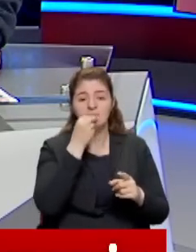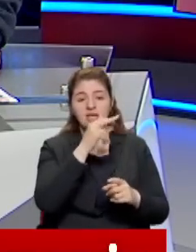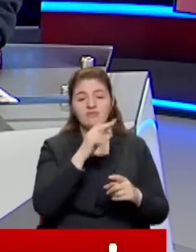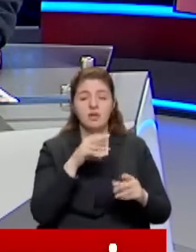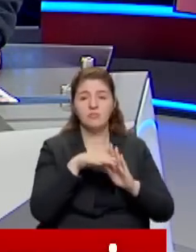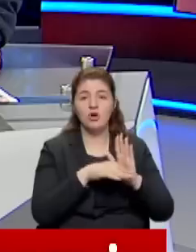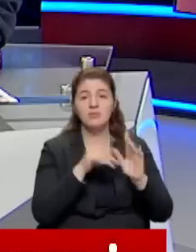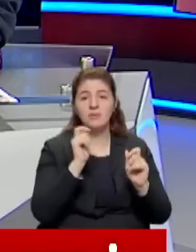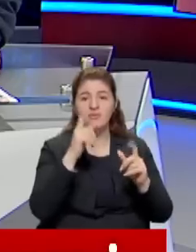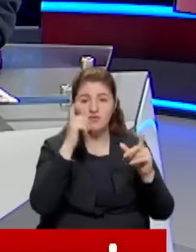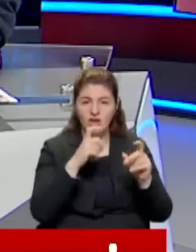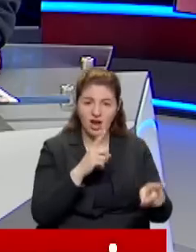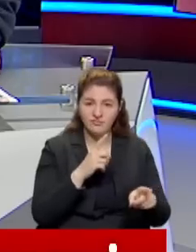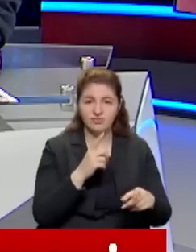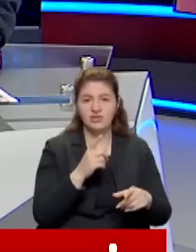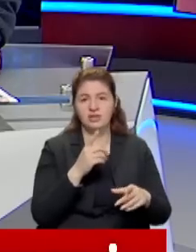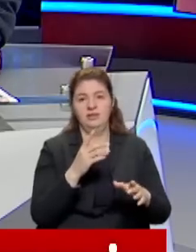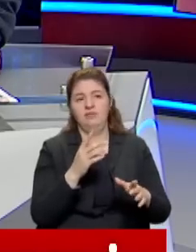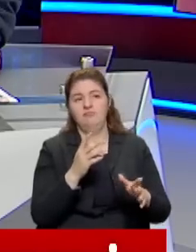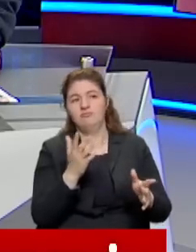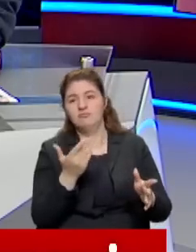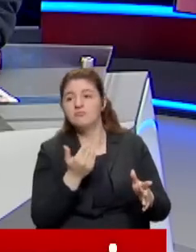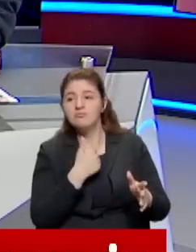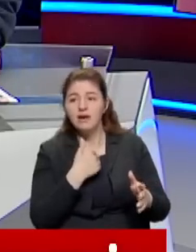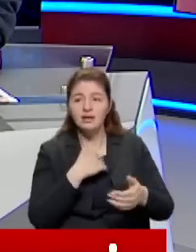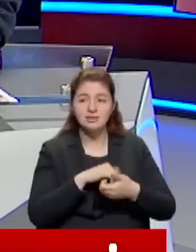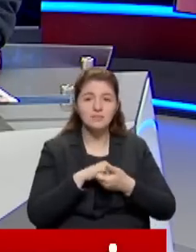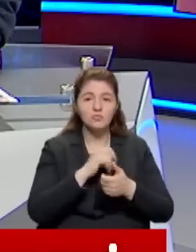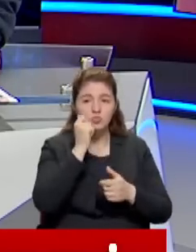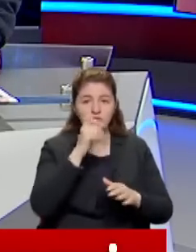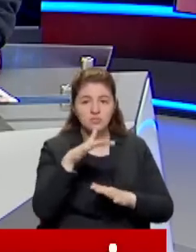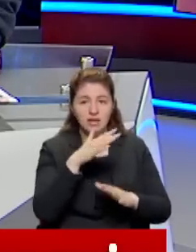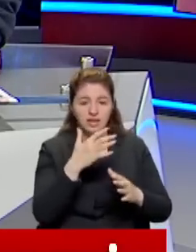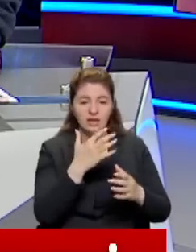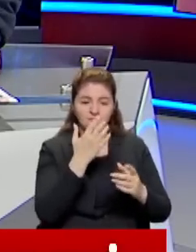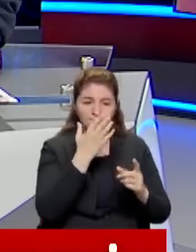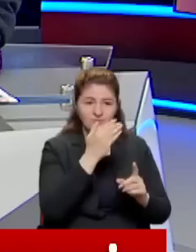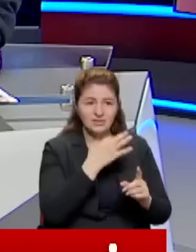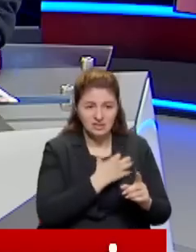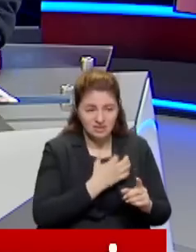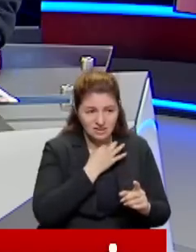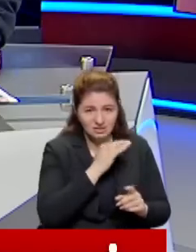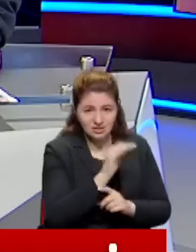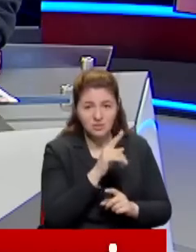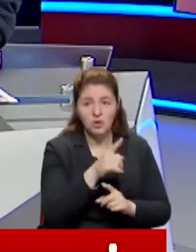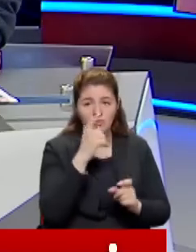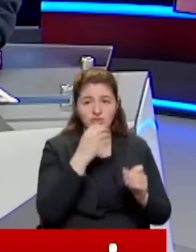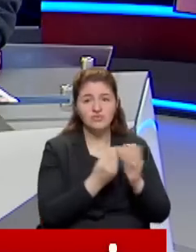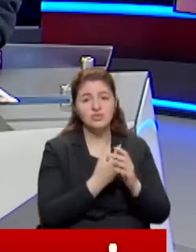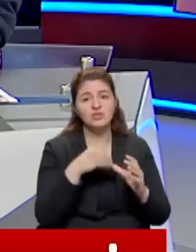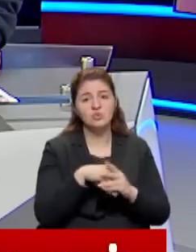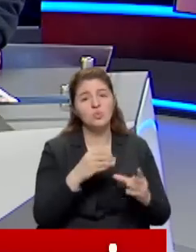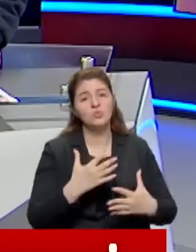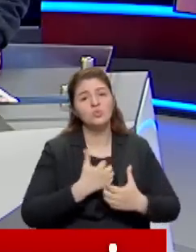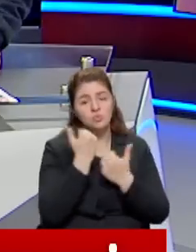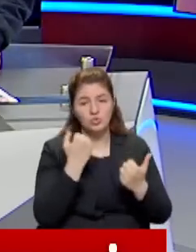programı sırasında çektirmiş olduğu fotoğraf. Ben samimi Müslümanlara sığınıyorum ve üzgünüm böyle bir fotoğrafın ortaya